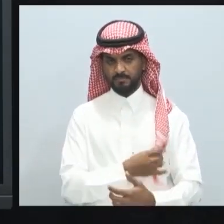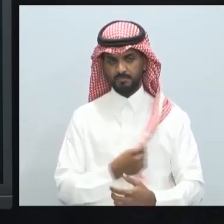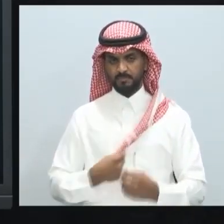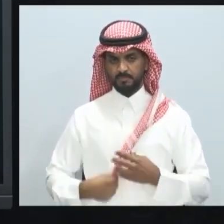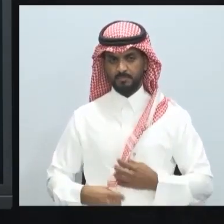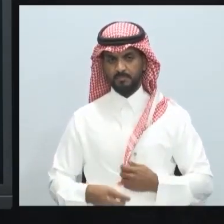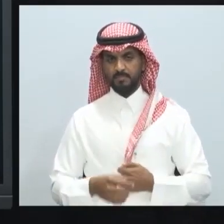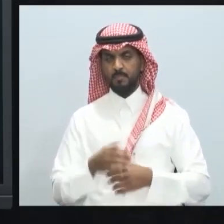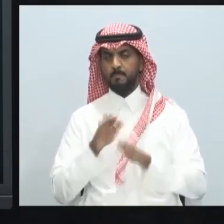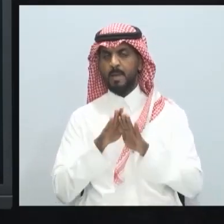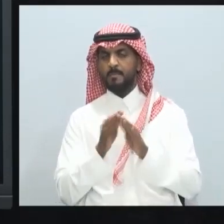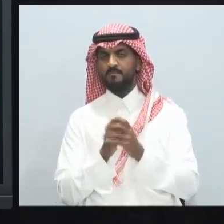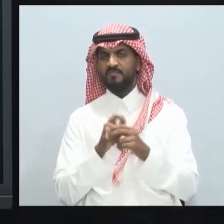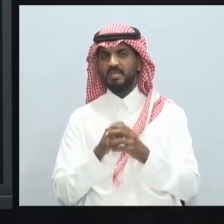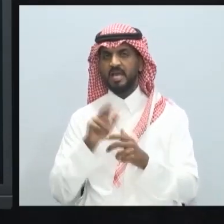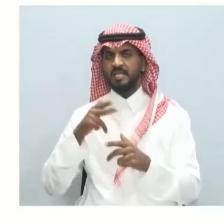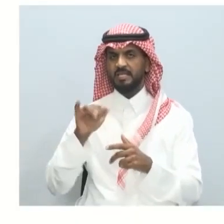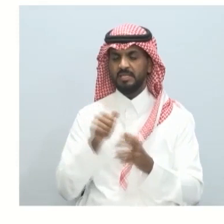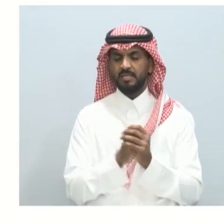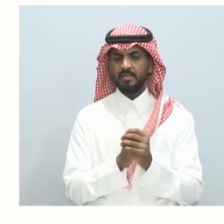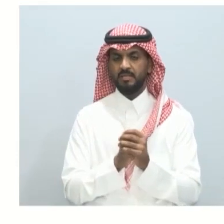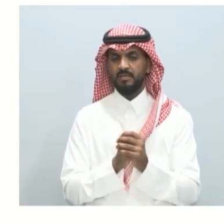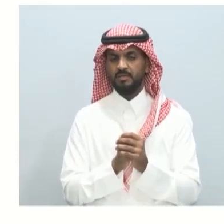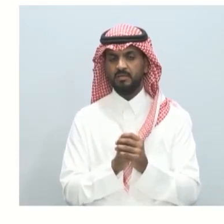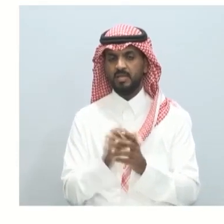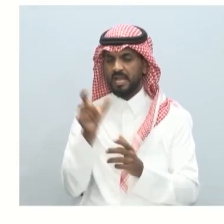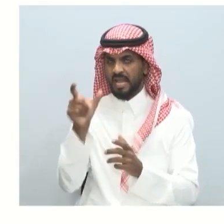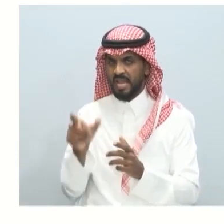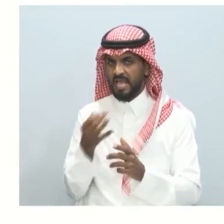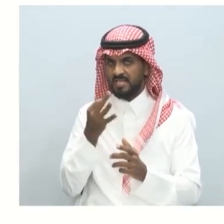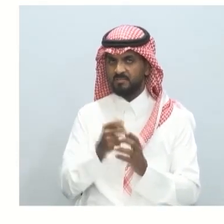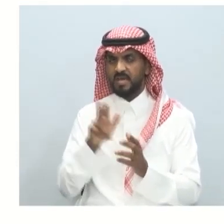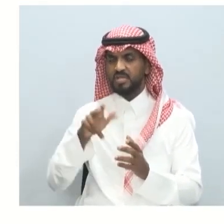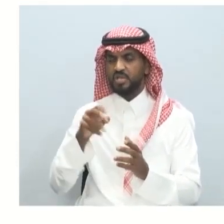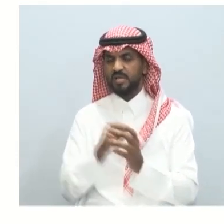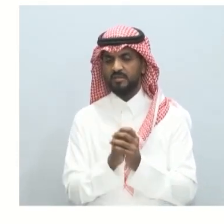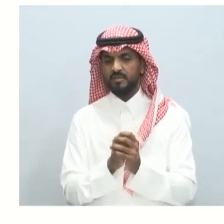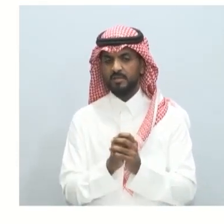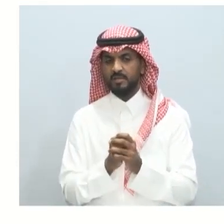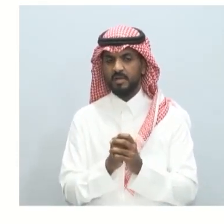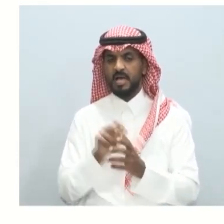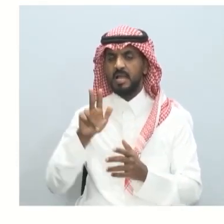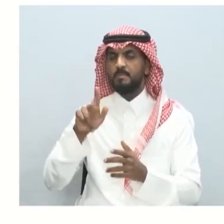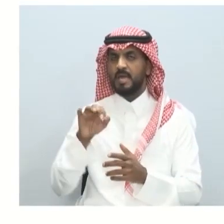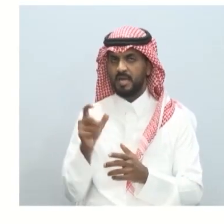في العي وهو ل الجاحظ في البيان والتبيين للبيان